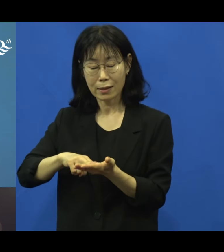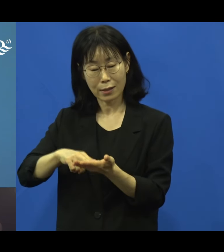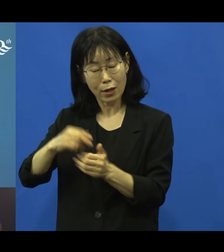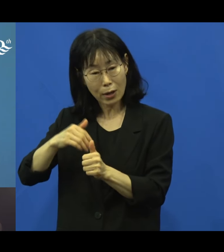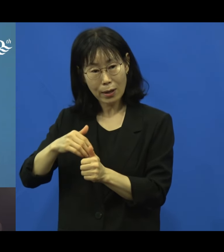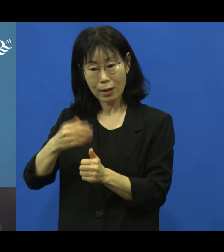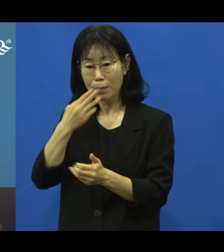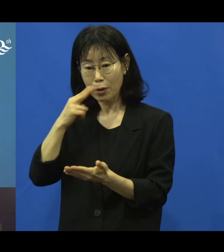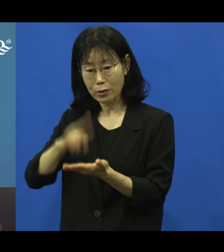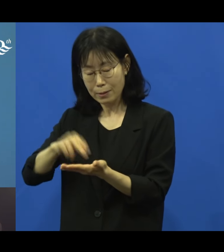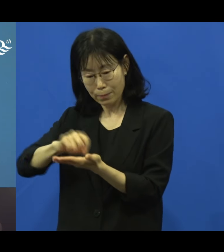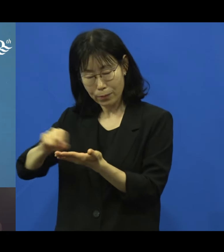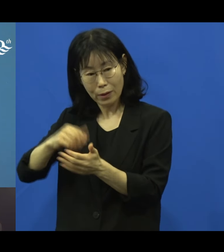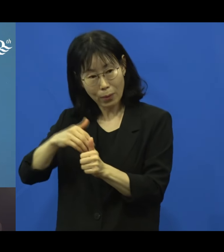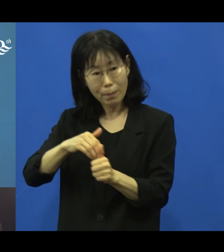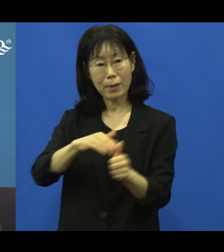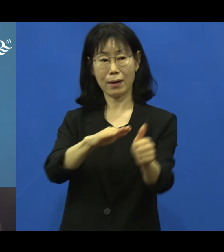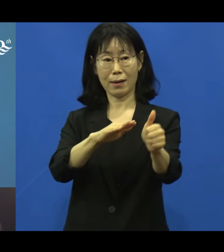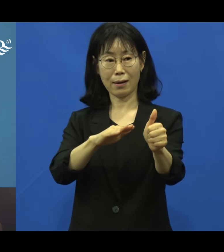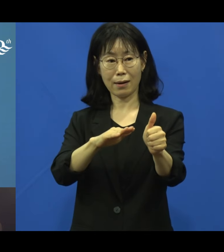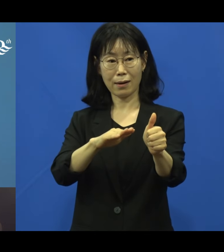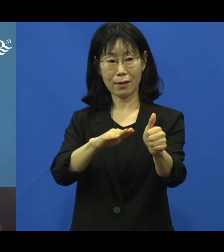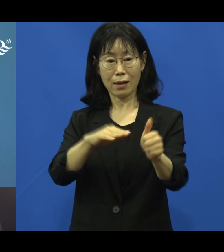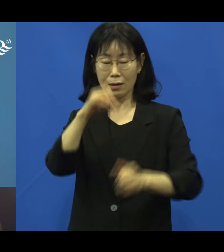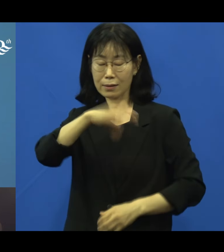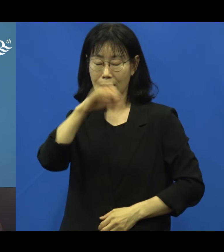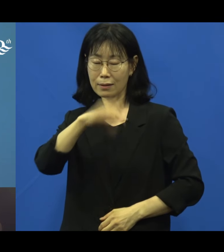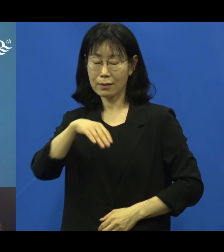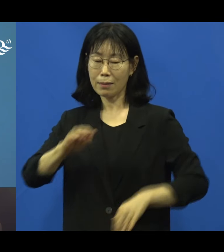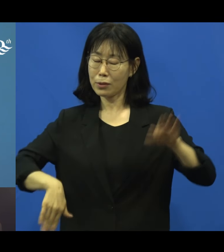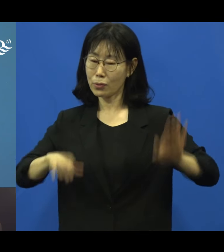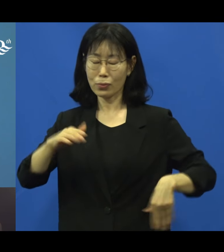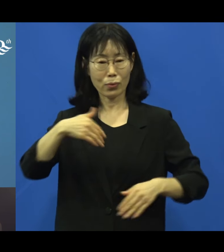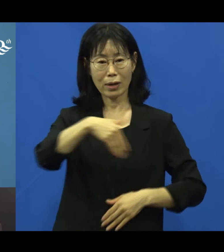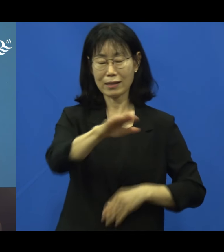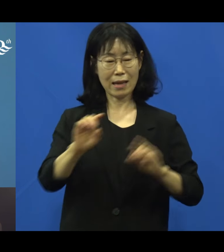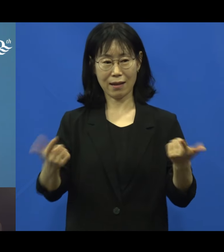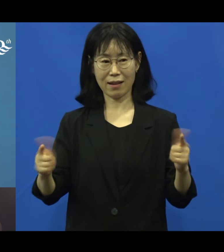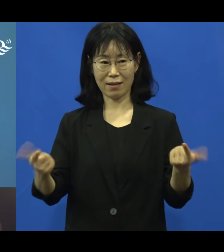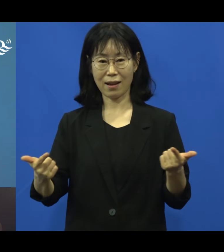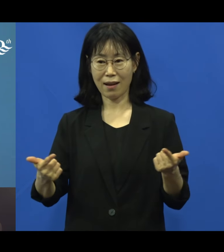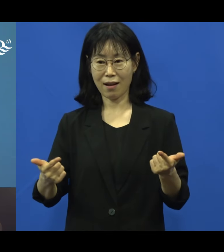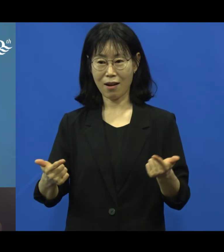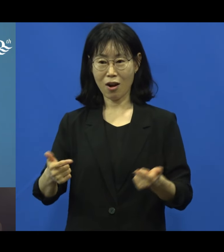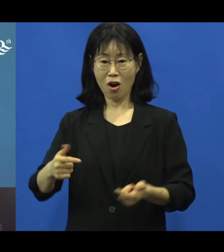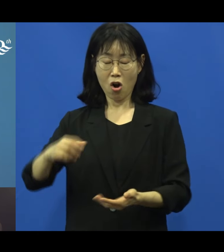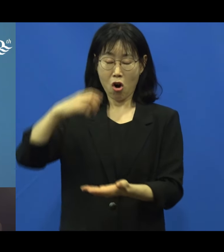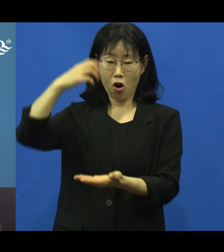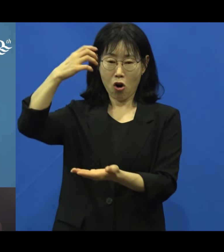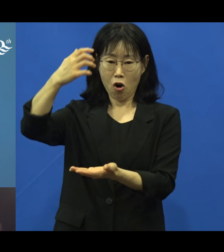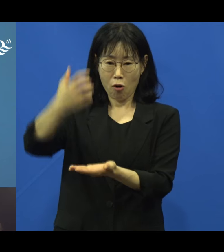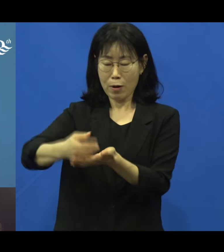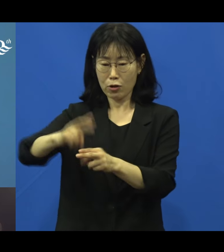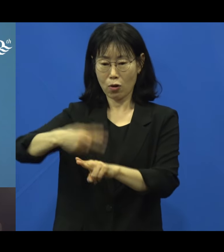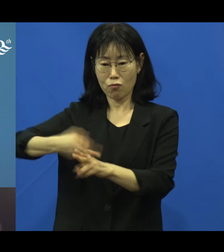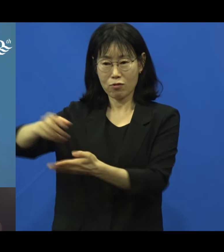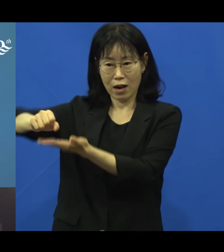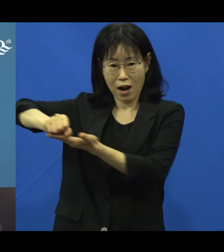게 아니고 나만이 곧 떠날 새 은 10달란트와 금 6,000개와 의복 10벌을 어마무시한 이제